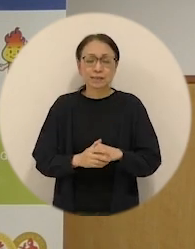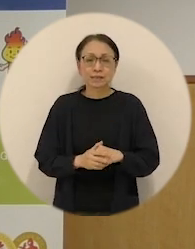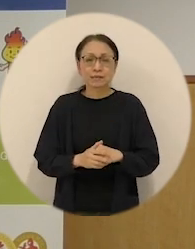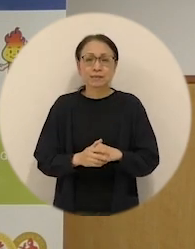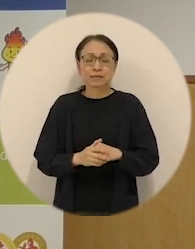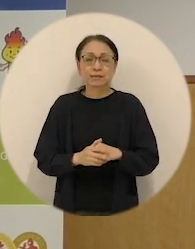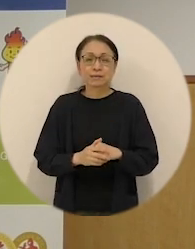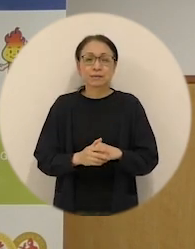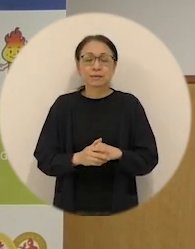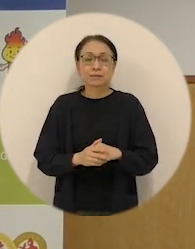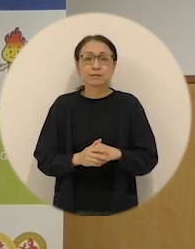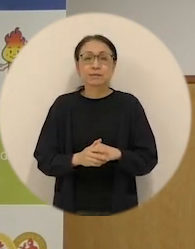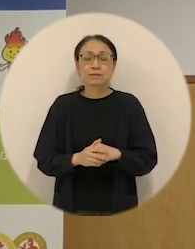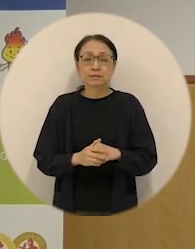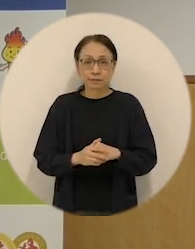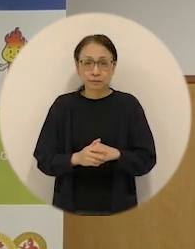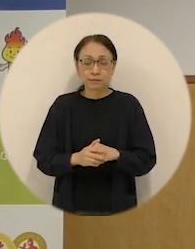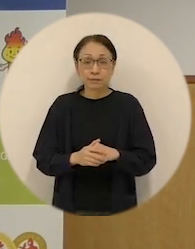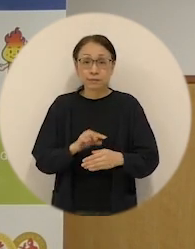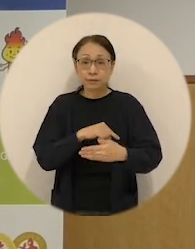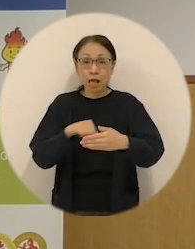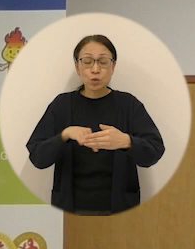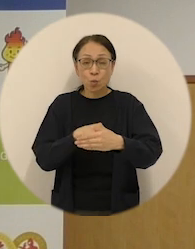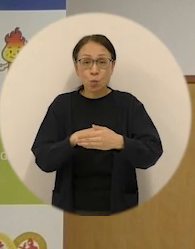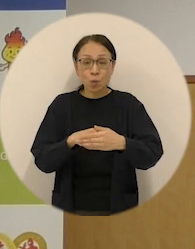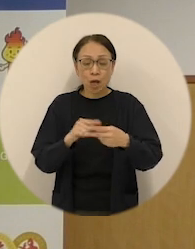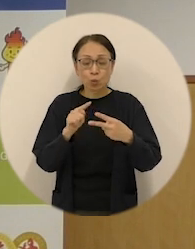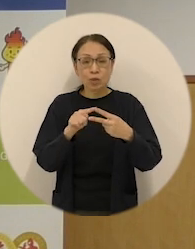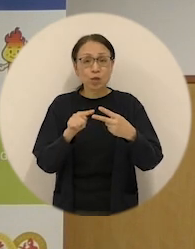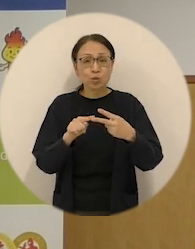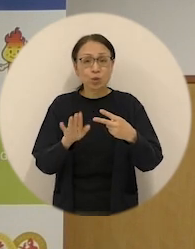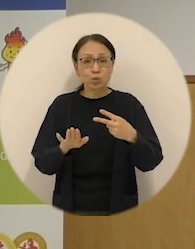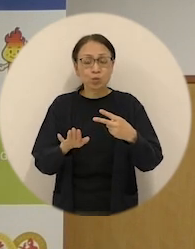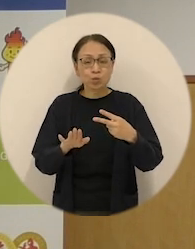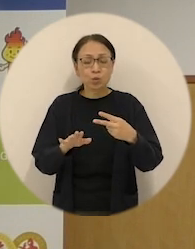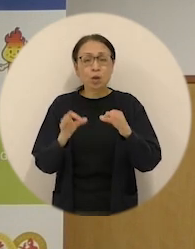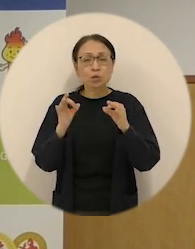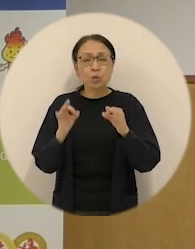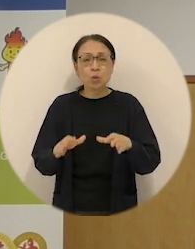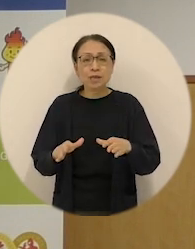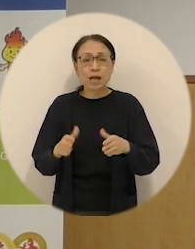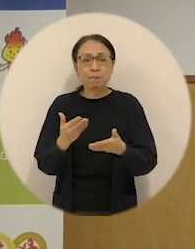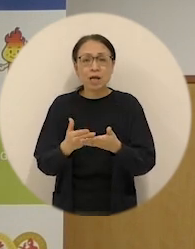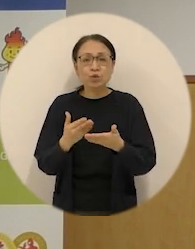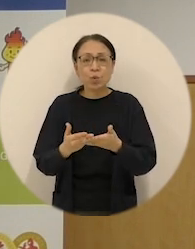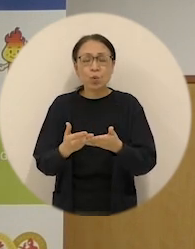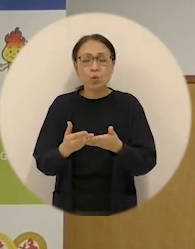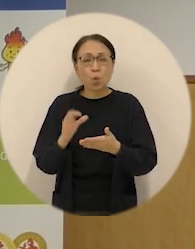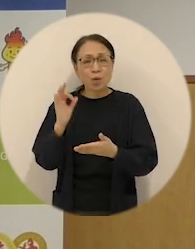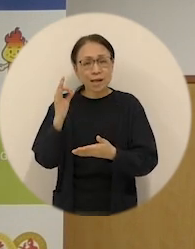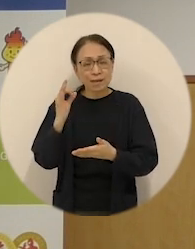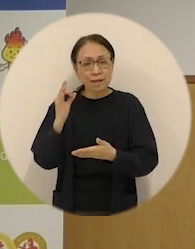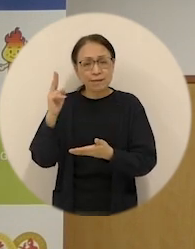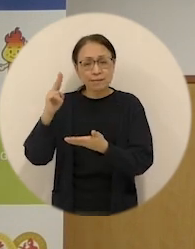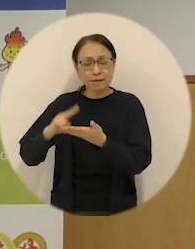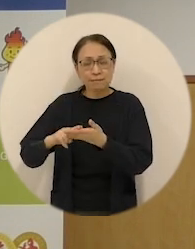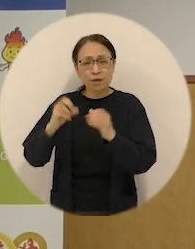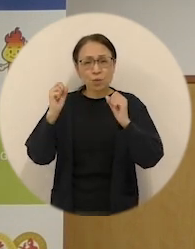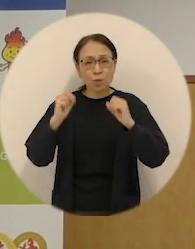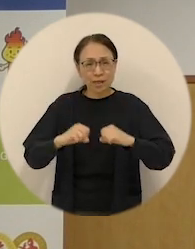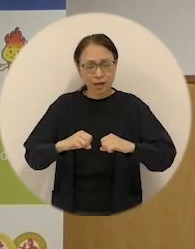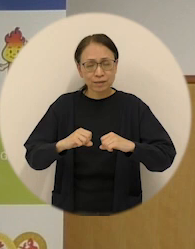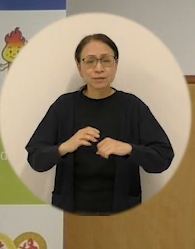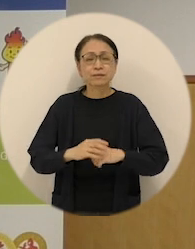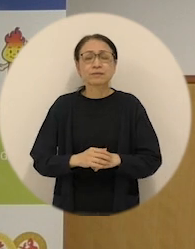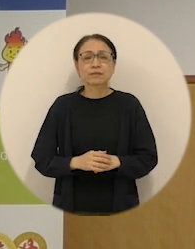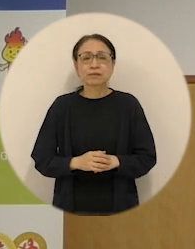が専決いたしました案件は2件でいずれも損害賠償の額の決定及び和解について